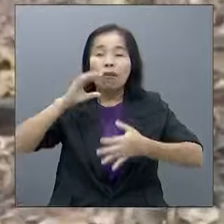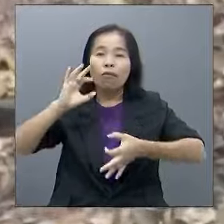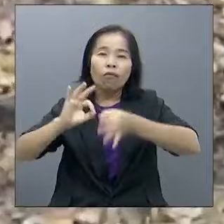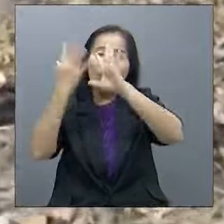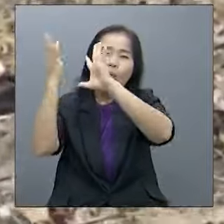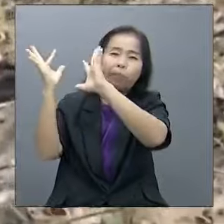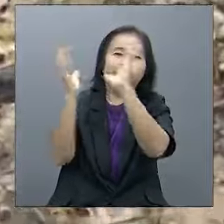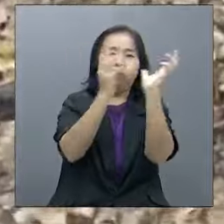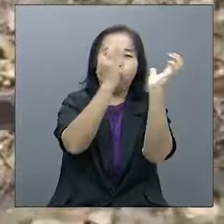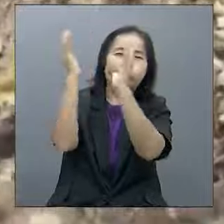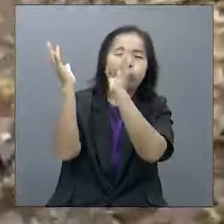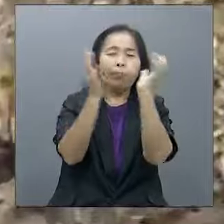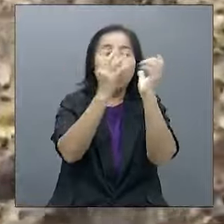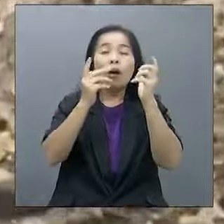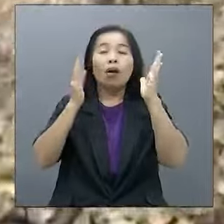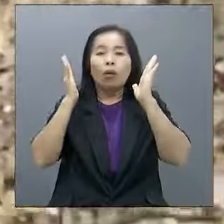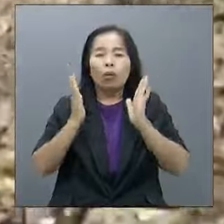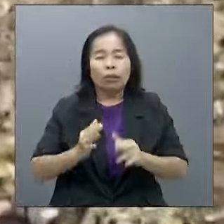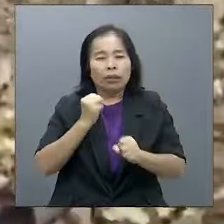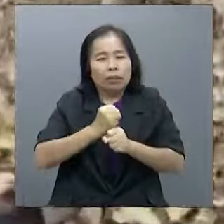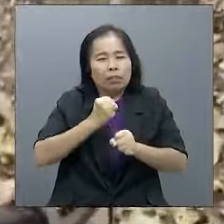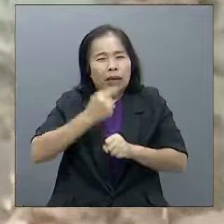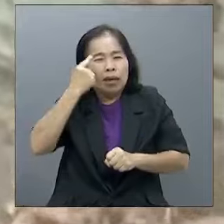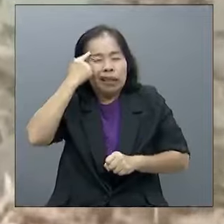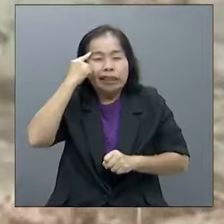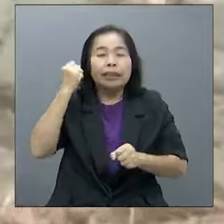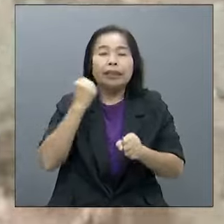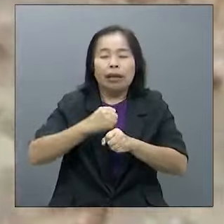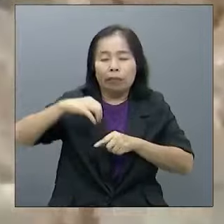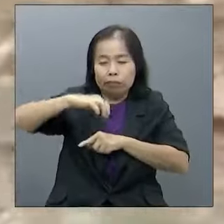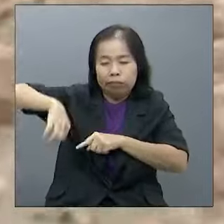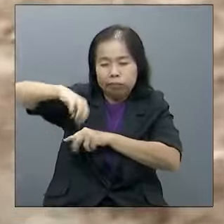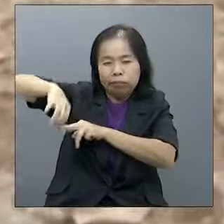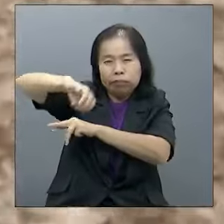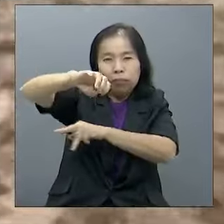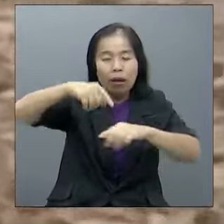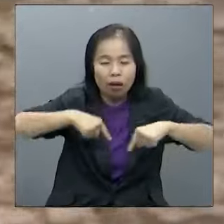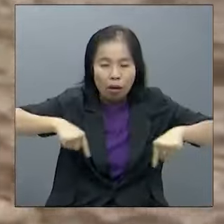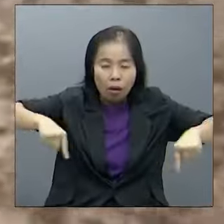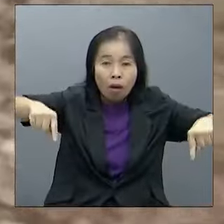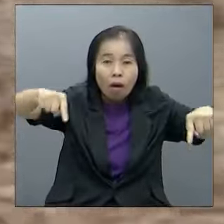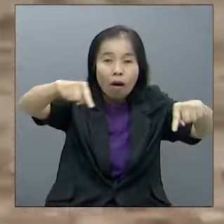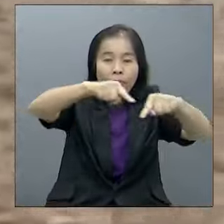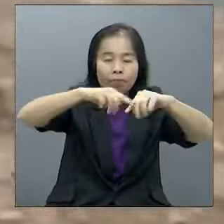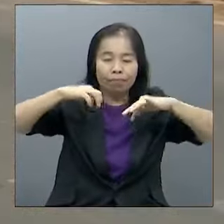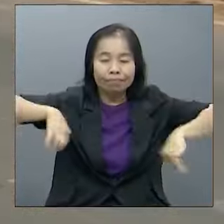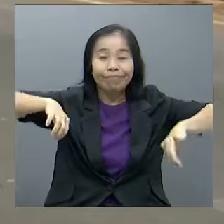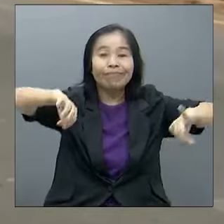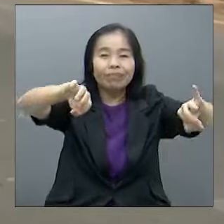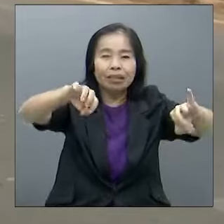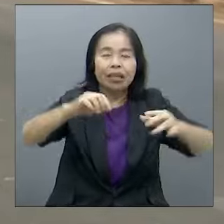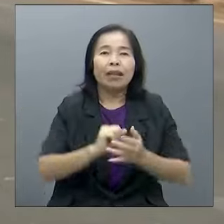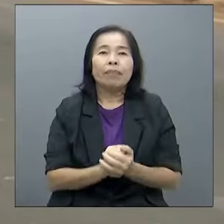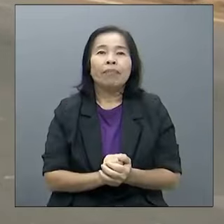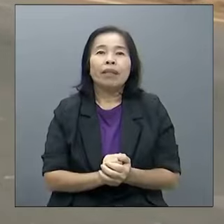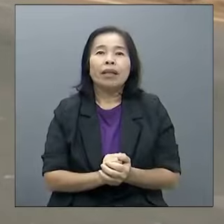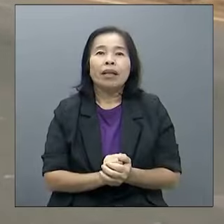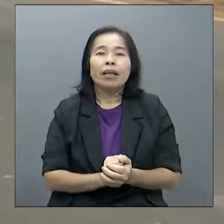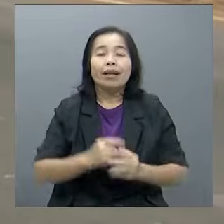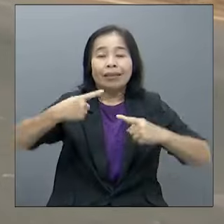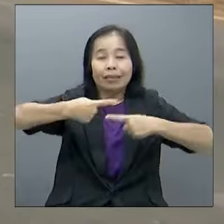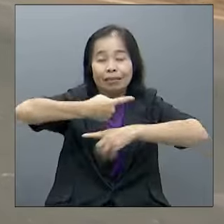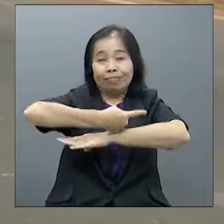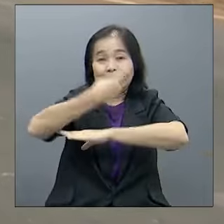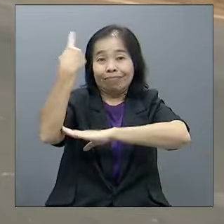ต้องมีการถอนกำลังแล้วก็ใช้วิธีทำแนวป้องกันไฟโดยรอบแทนส่วนบรรยากาศที่ด่านพรมแดนไทยเนียน